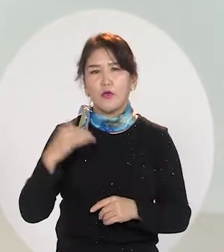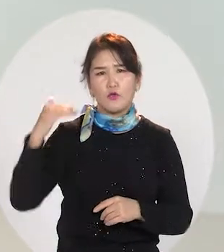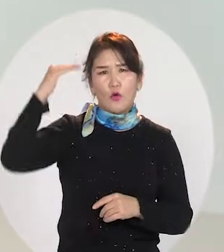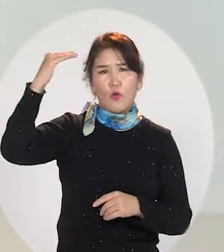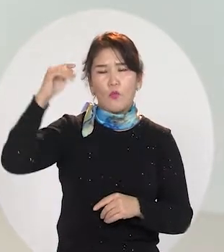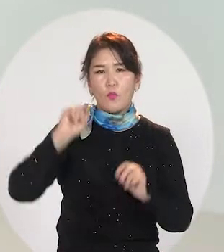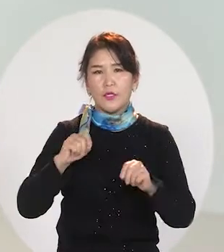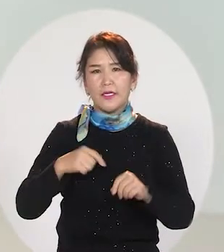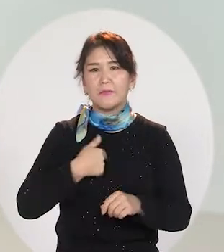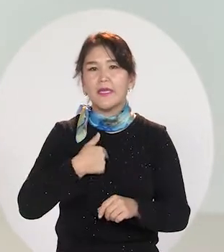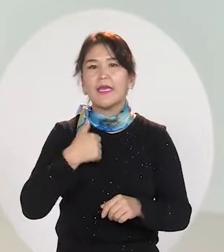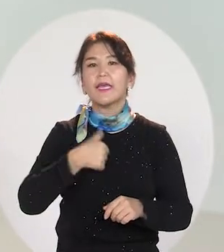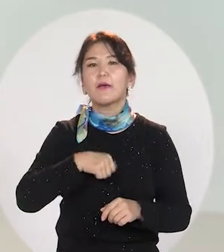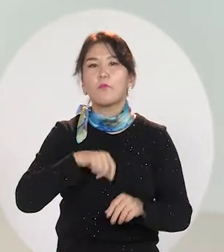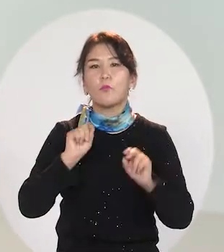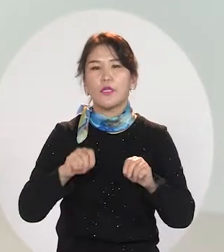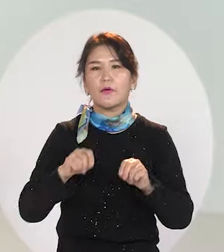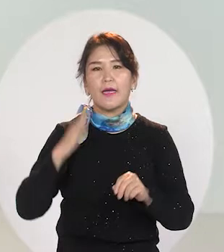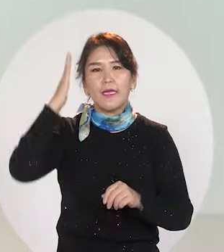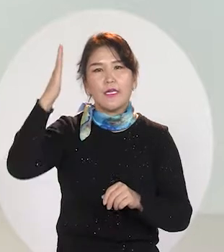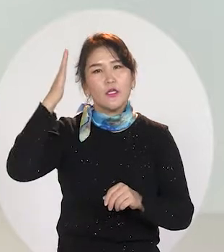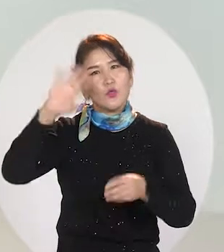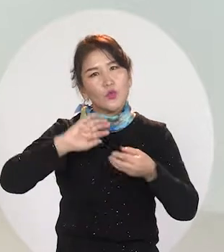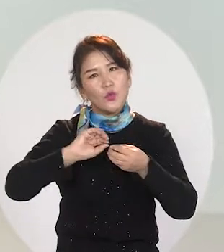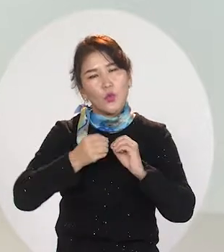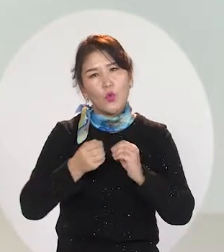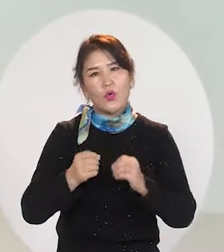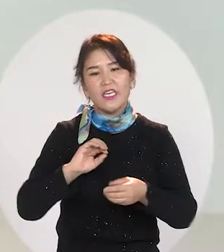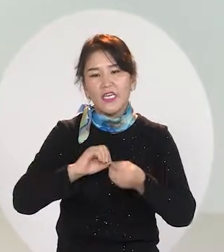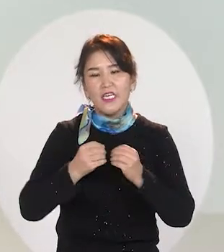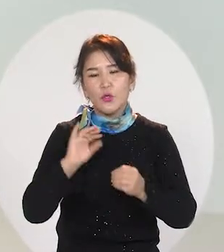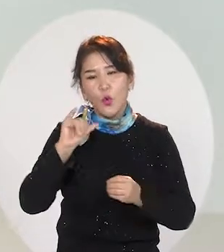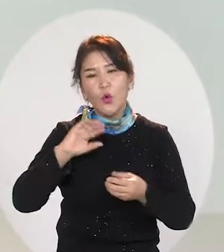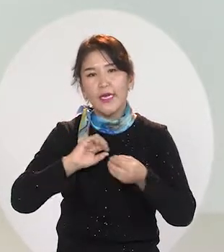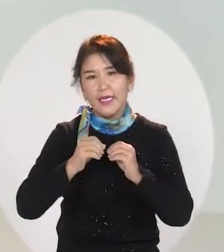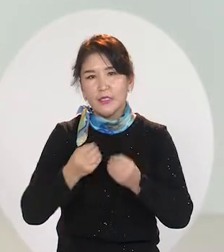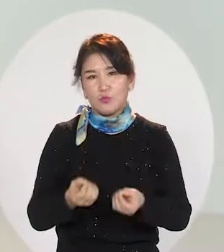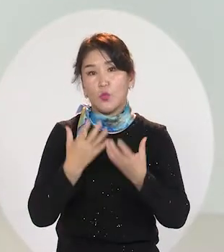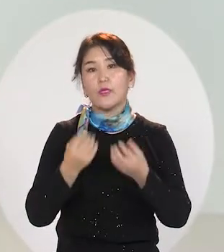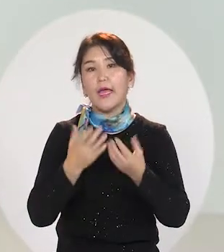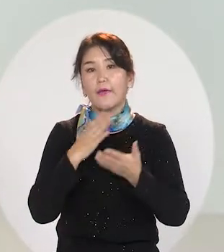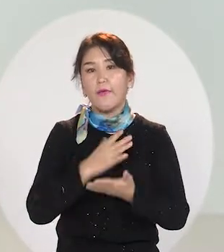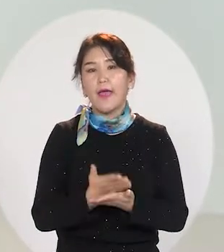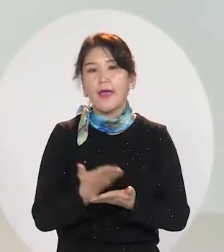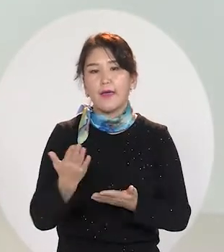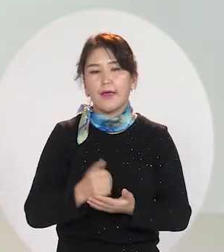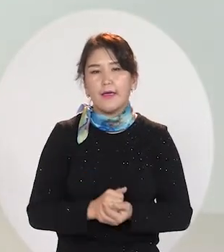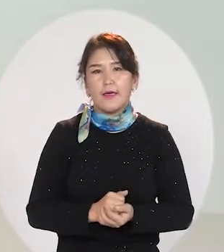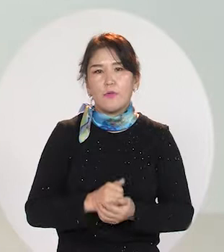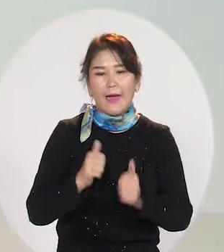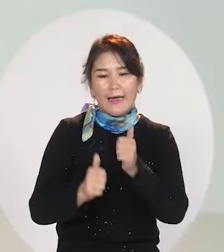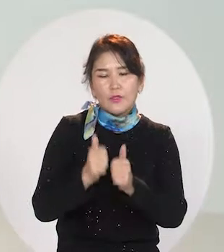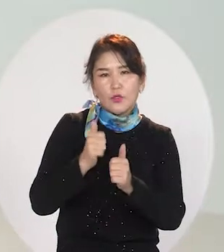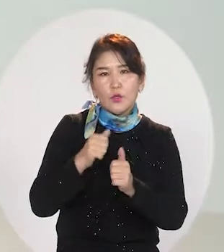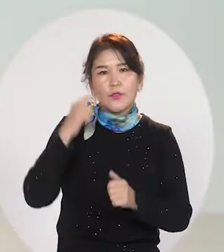хэн болох вэ? Ирээдүйд би юу хийж бүтээх вэ? Ямар баялаг бүтээсэн, ямар амжилтуудыг гаргасан хүн байх вэ гэдгээр төсөөлдөг,